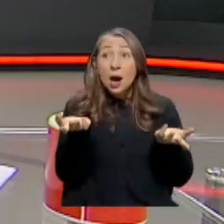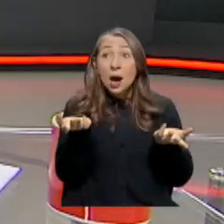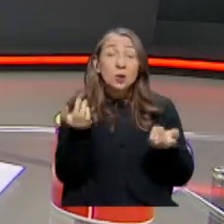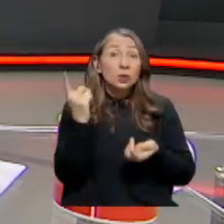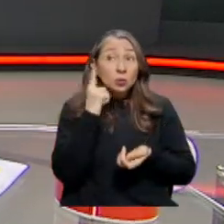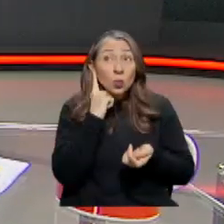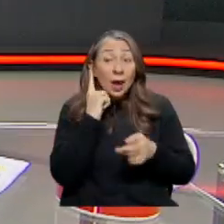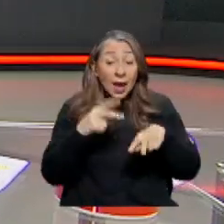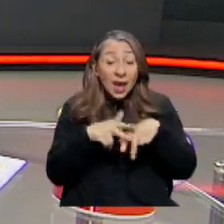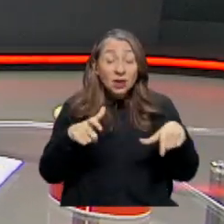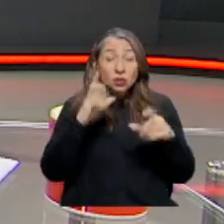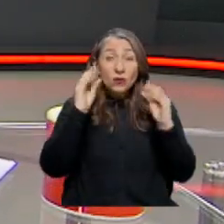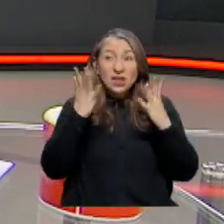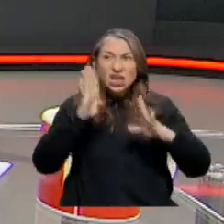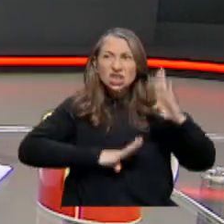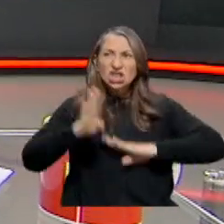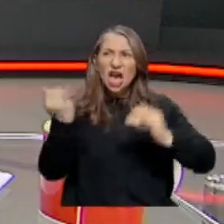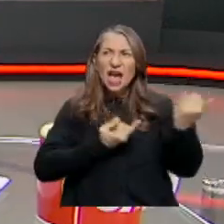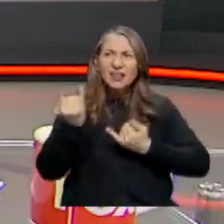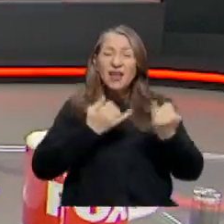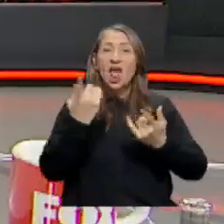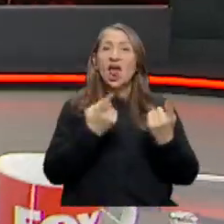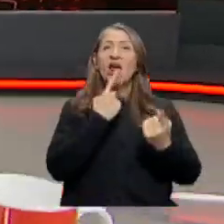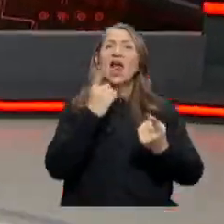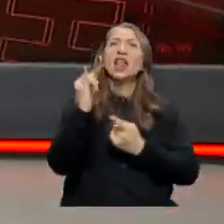kulak ver etiketine pek çok şikayet ve eleştiri geliyor.